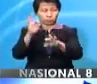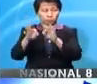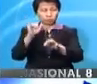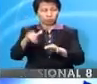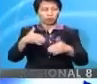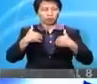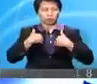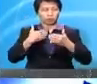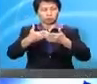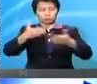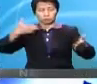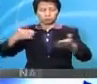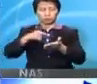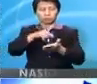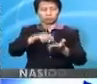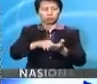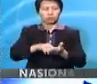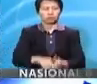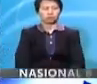yang diadakan sebelum ini.